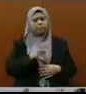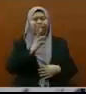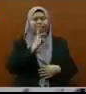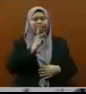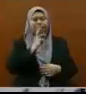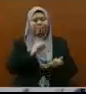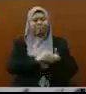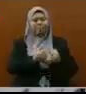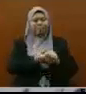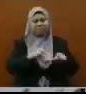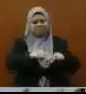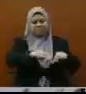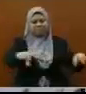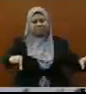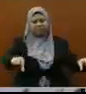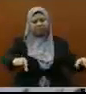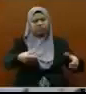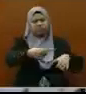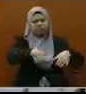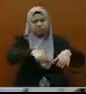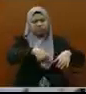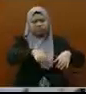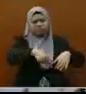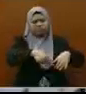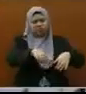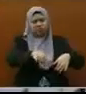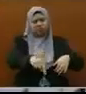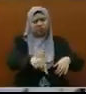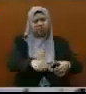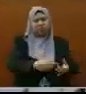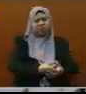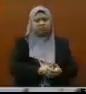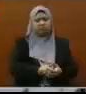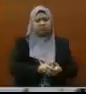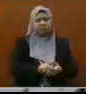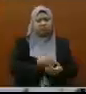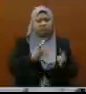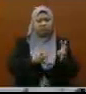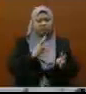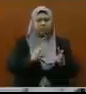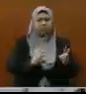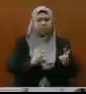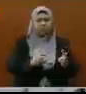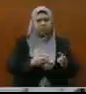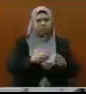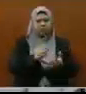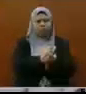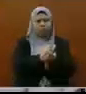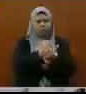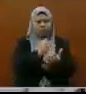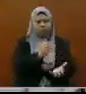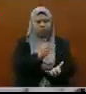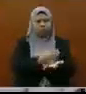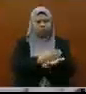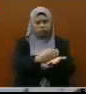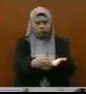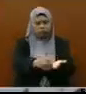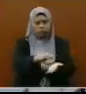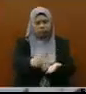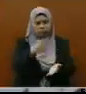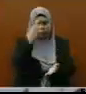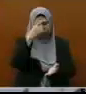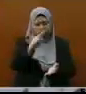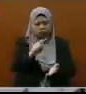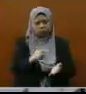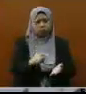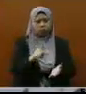air, pipe air bocor dan sebagainya. Walaupun bajet-bajet telah pun digunakan untuk loji rawatan